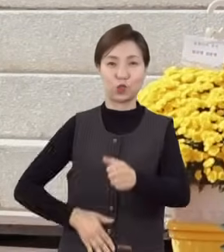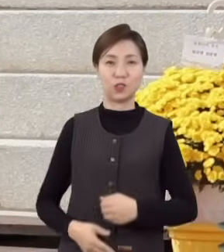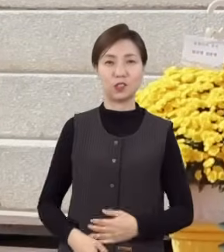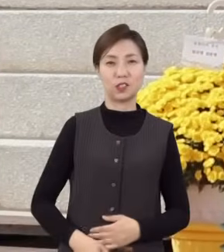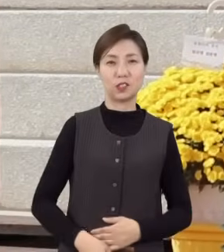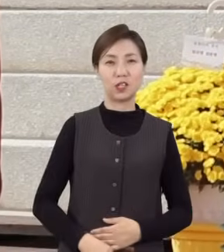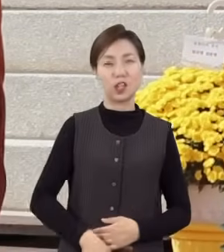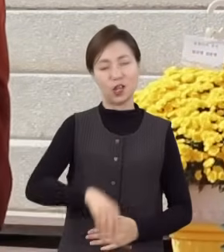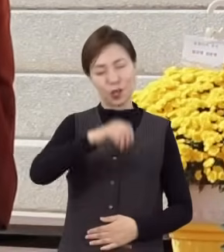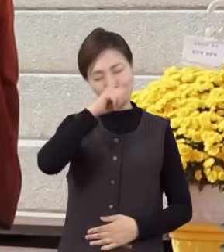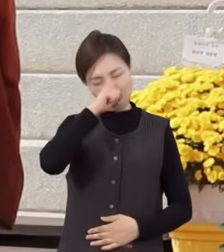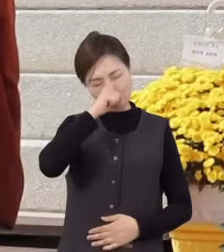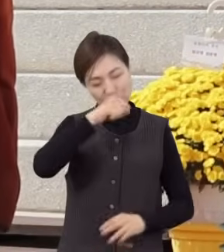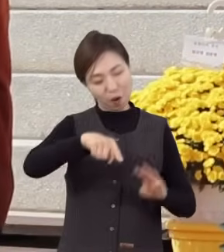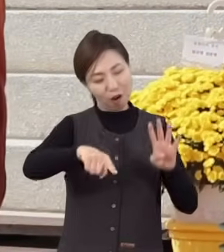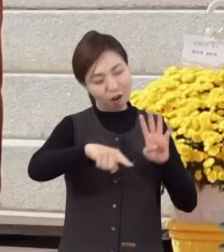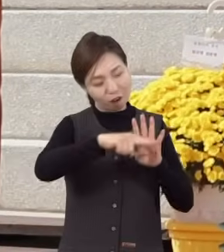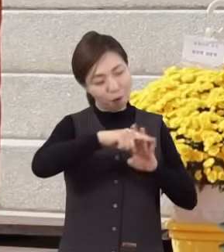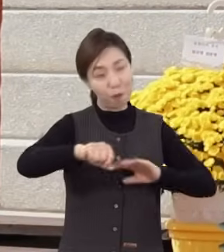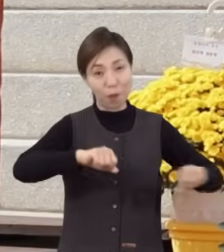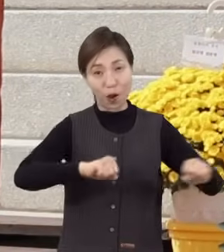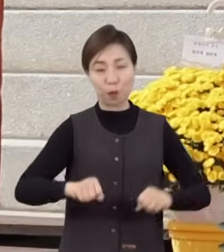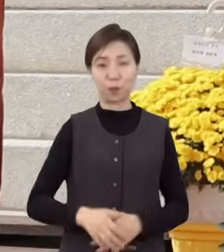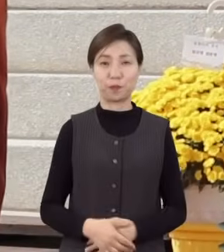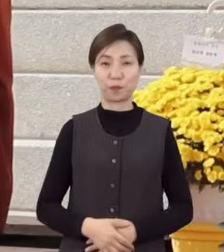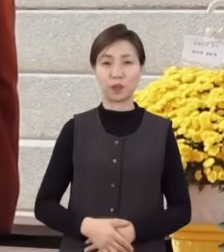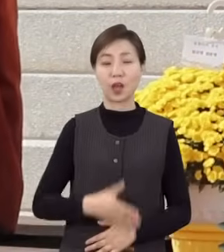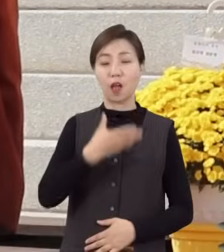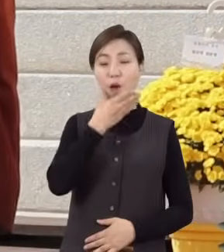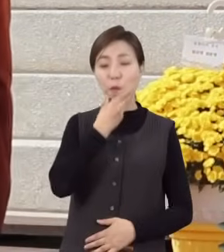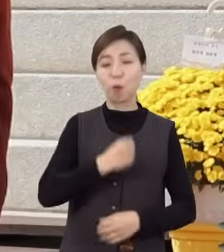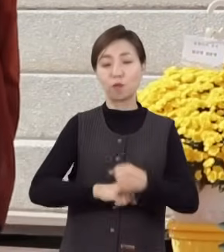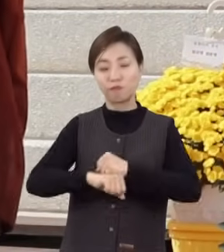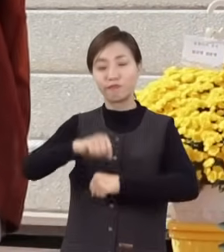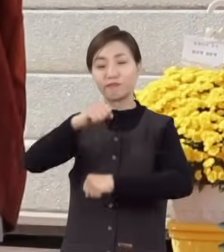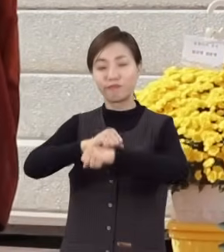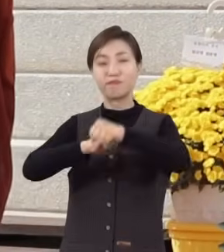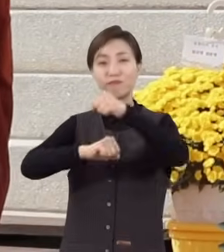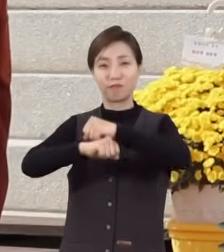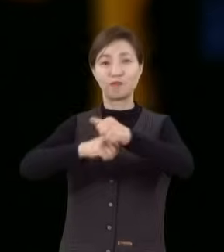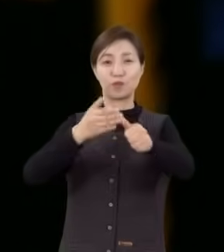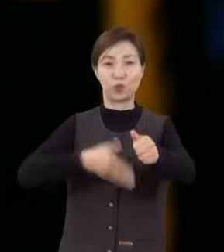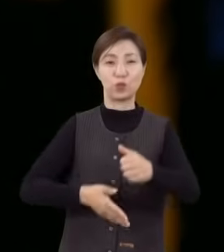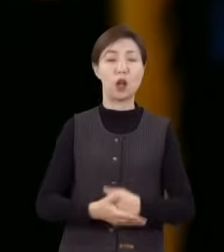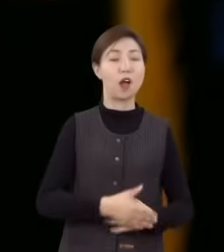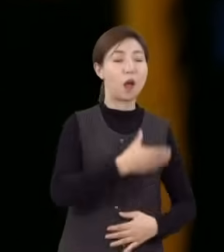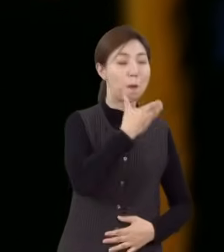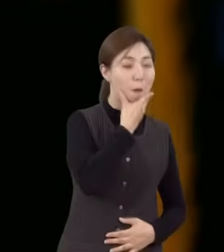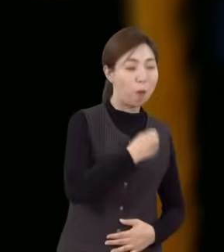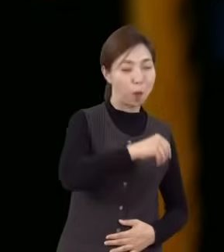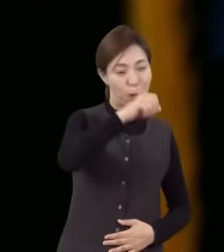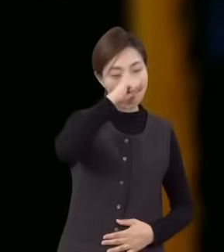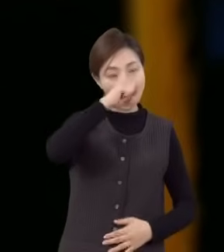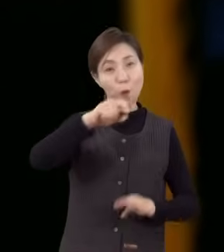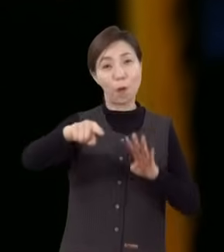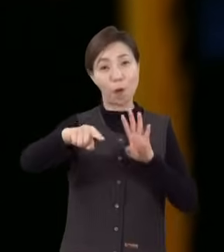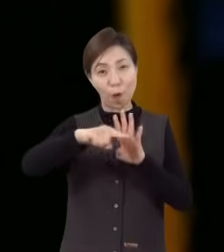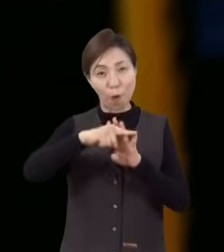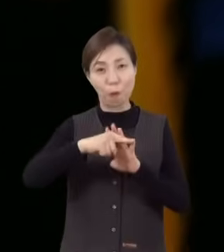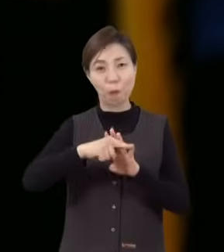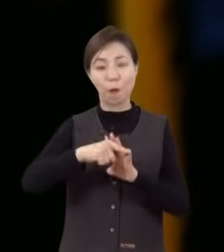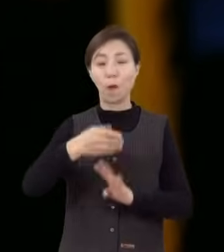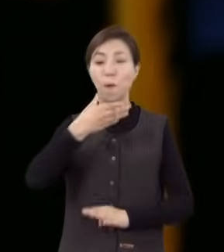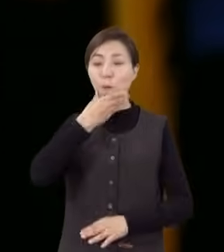복을 지으십시오. 선업을 지으십시오. 공덕을 쌓으십시오. 복과